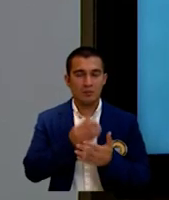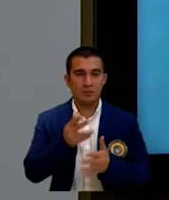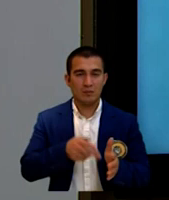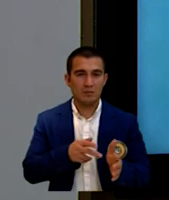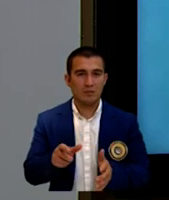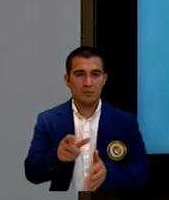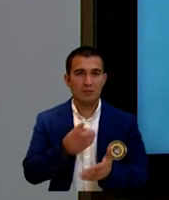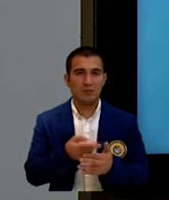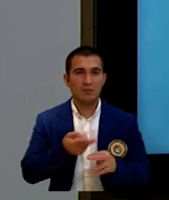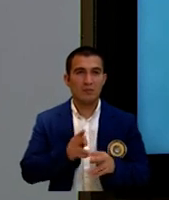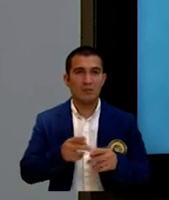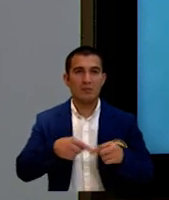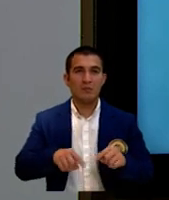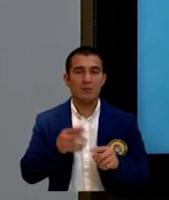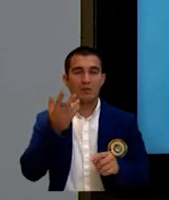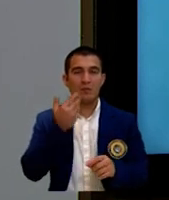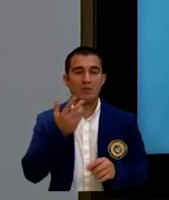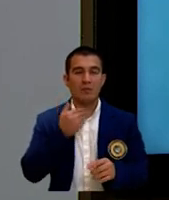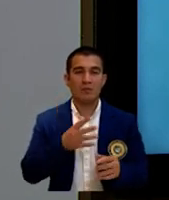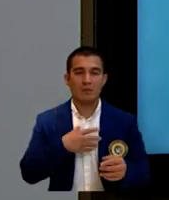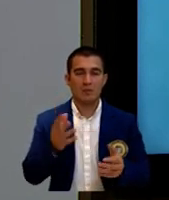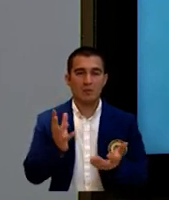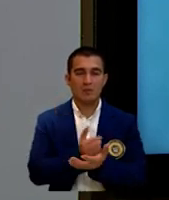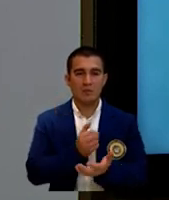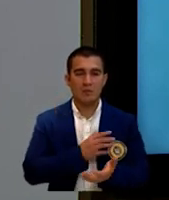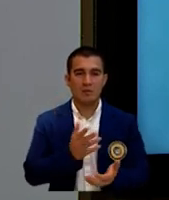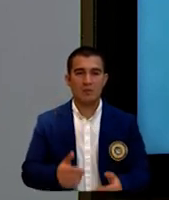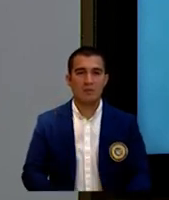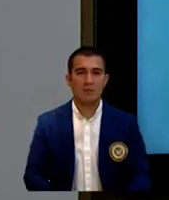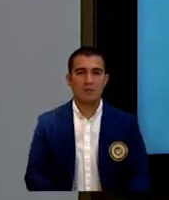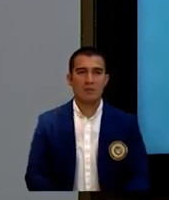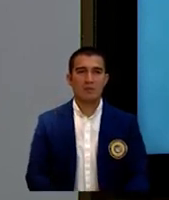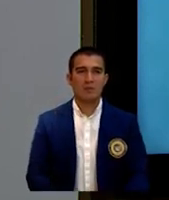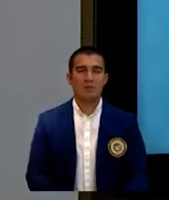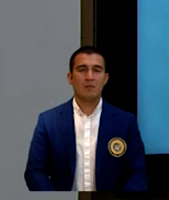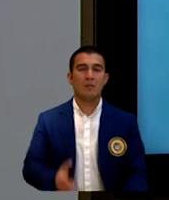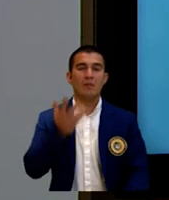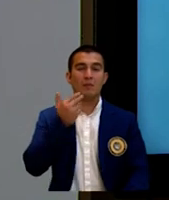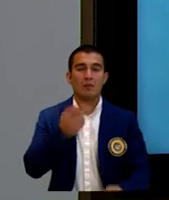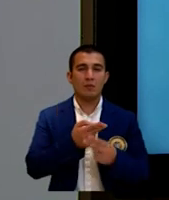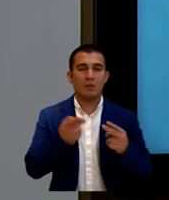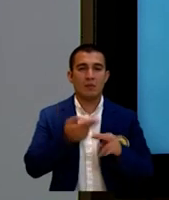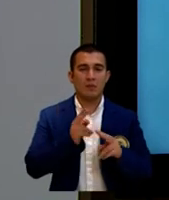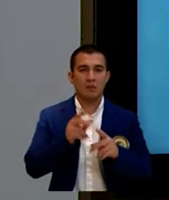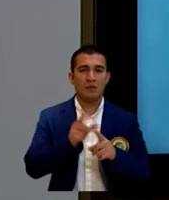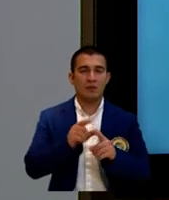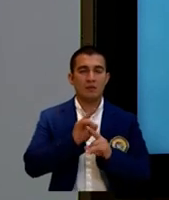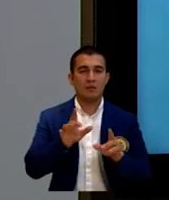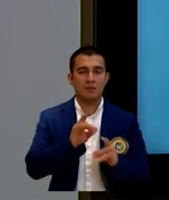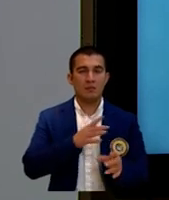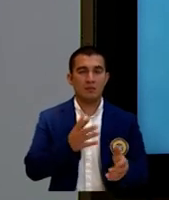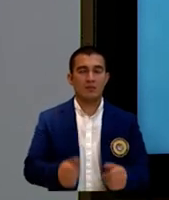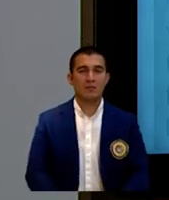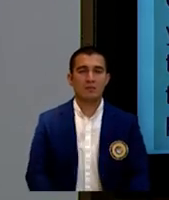yo'llari aksiyadorlik kompaniyasi qachon tashkil topgan ekan? Siz yuqoridagi matndan eslab qoldingizmi? Keling,